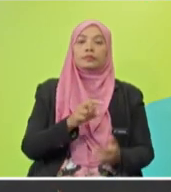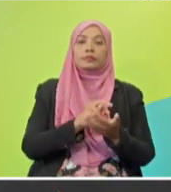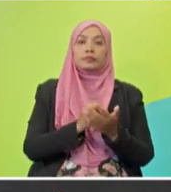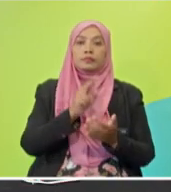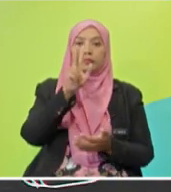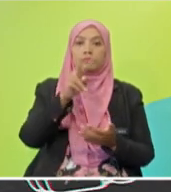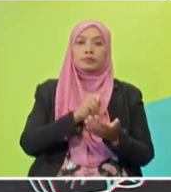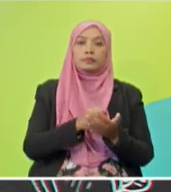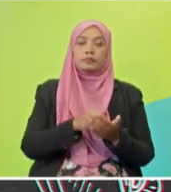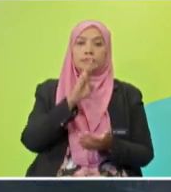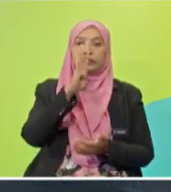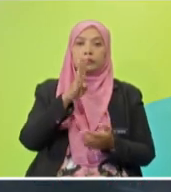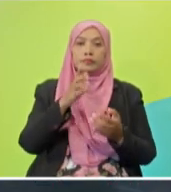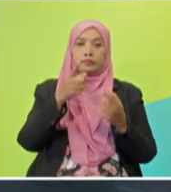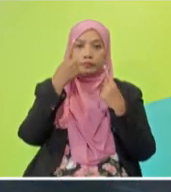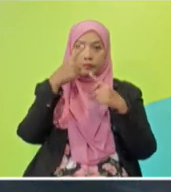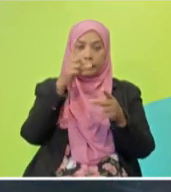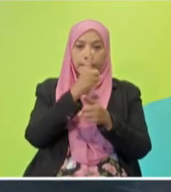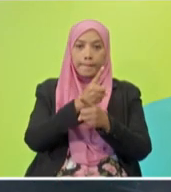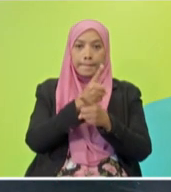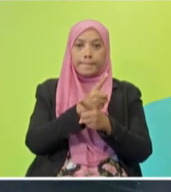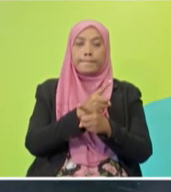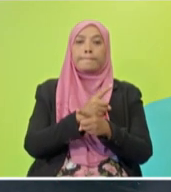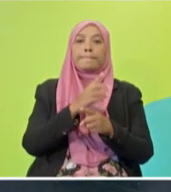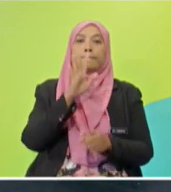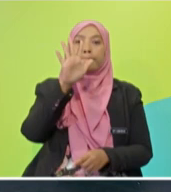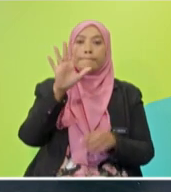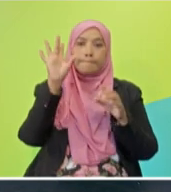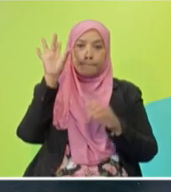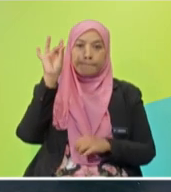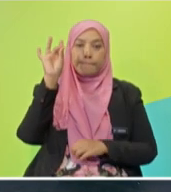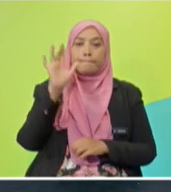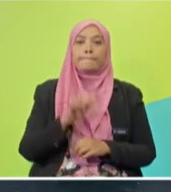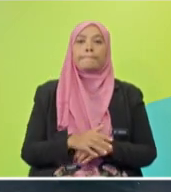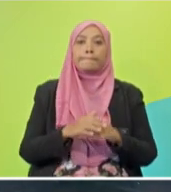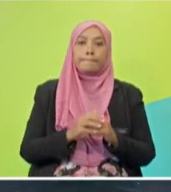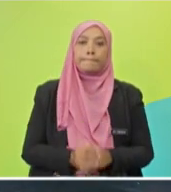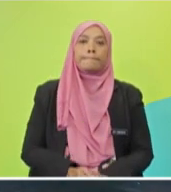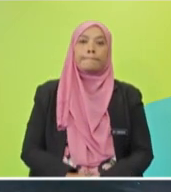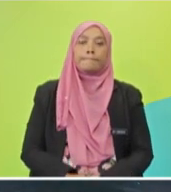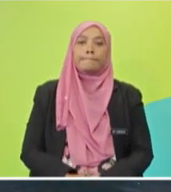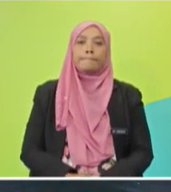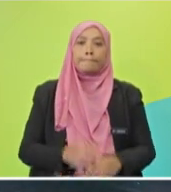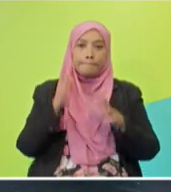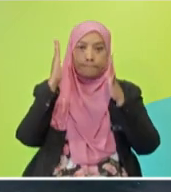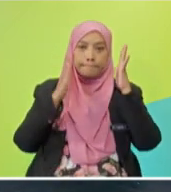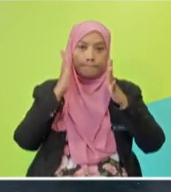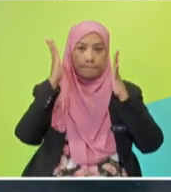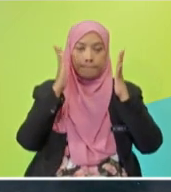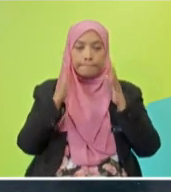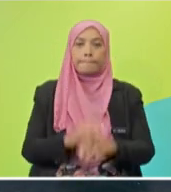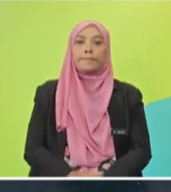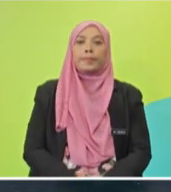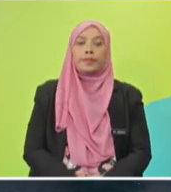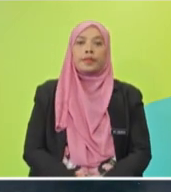ni adalah ini juga kita bagi 5 bintang. 5 bintang untuk ni. Terima kasih kepada anda semua, dah harap mereka yang ada di rumah pun dapat jawab dengan